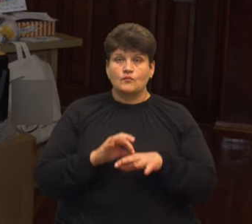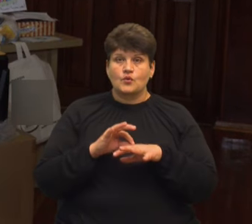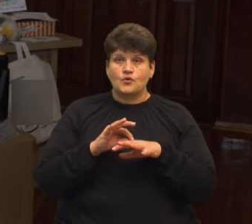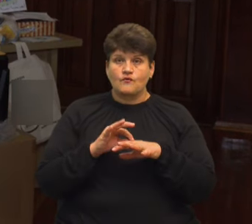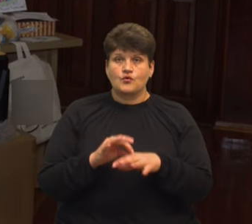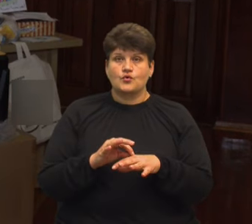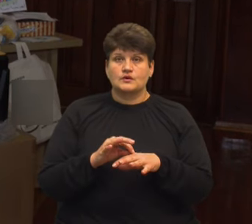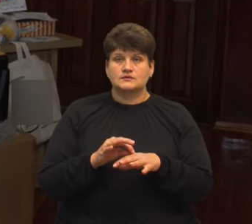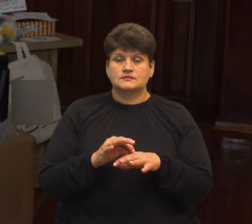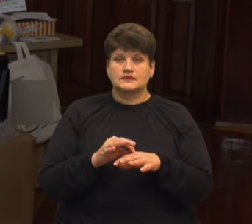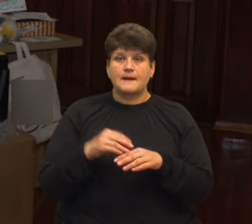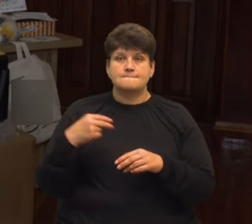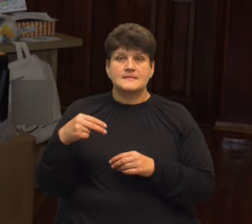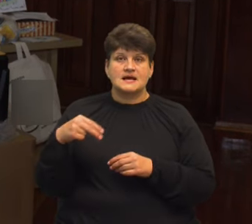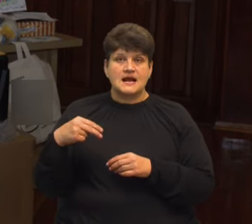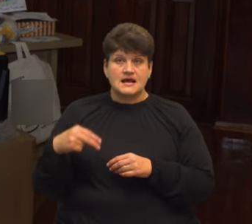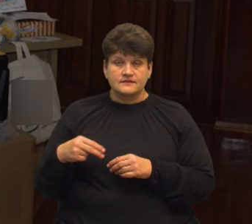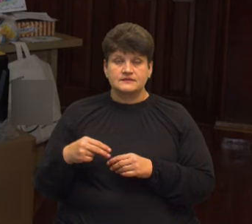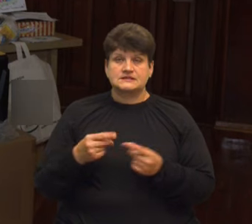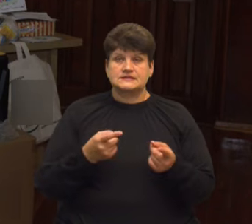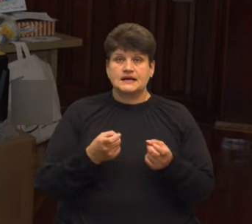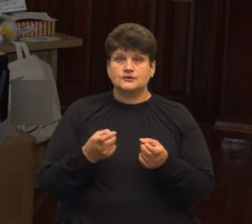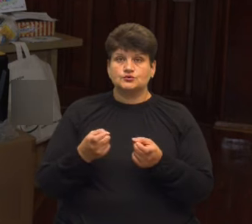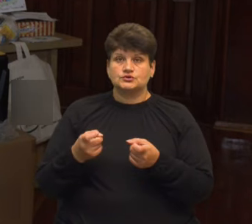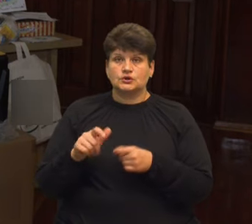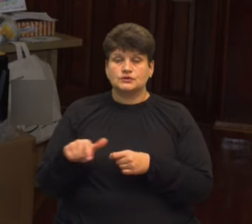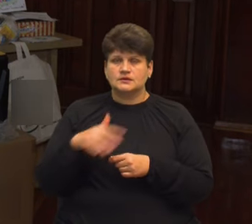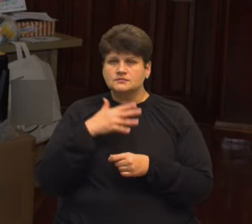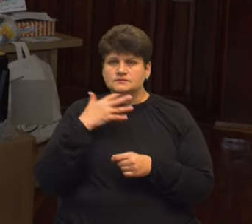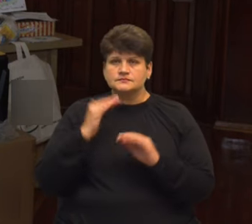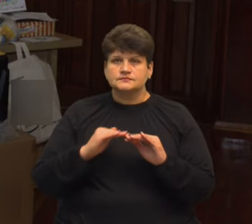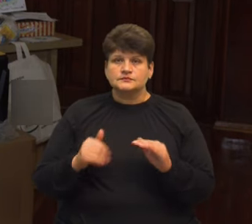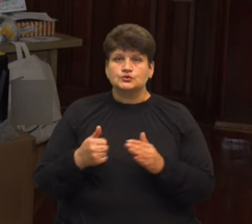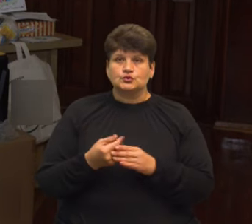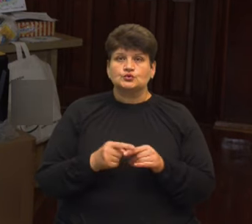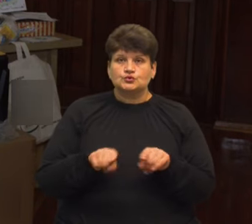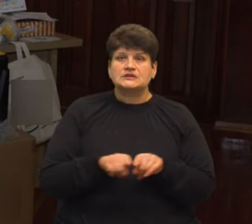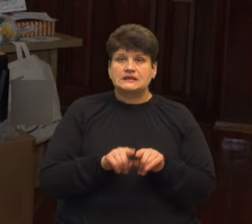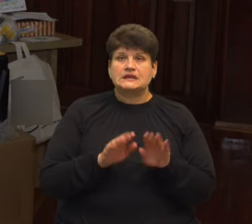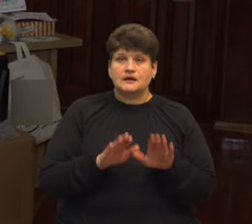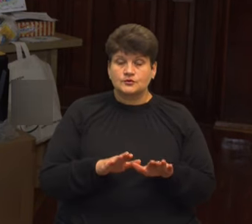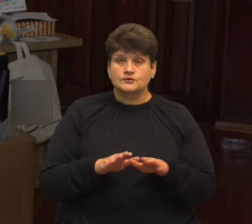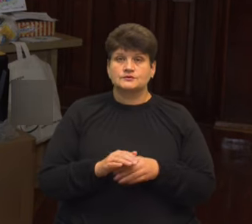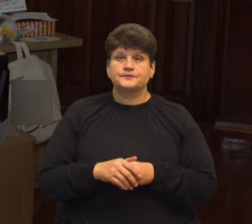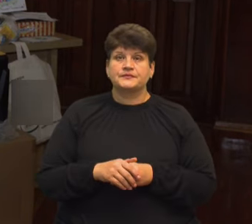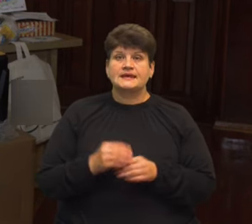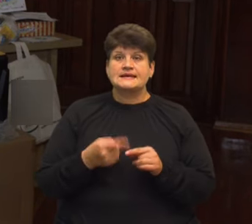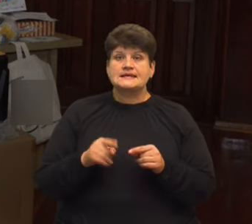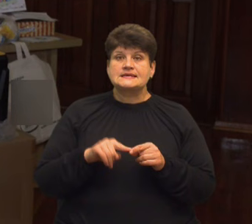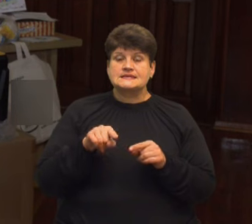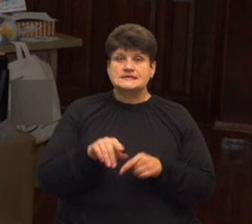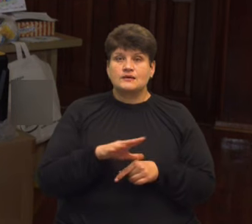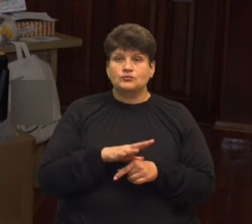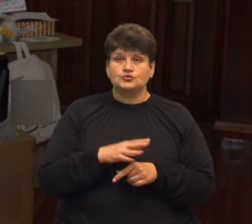Проводили її на перервах, залучали людей, багатьох учнів до цього також. Це було дуже, нам